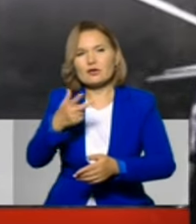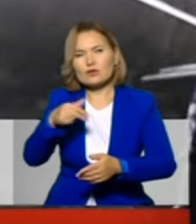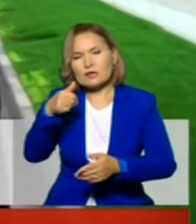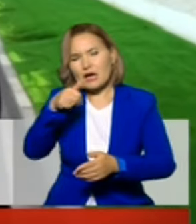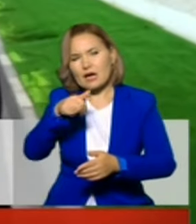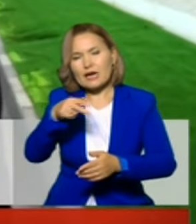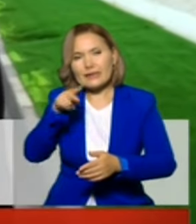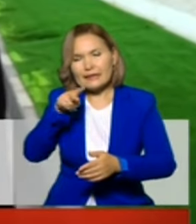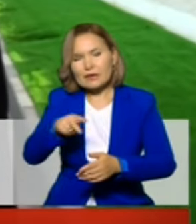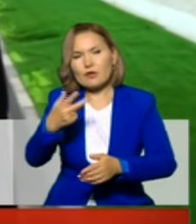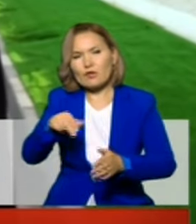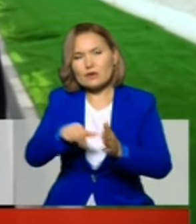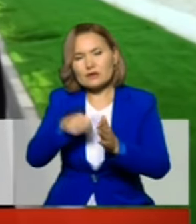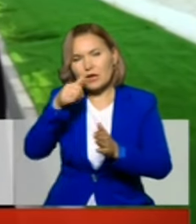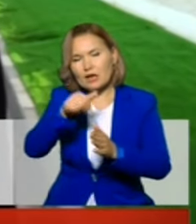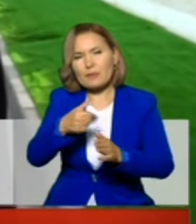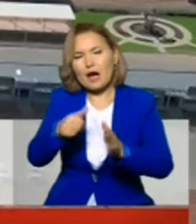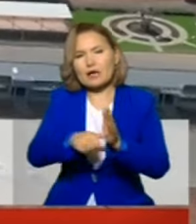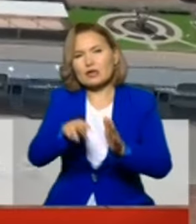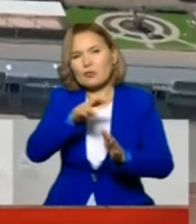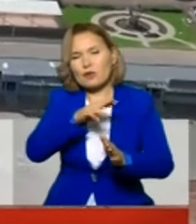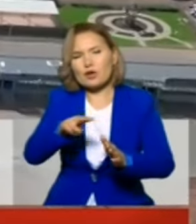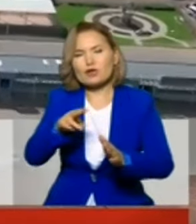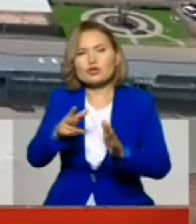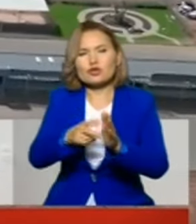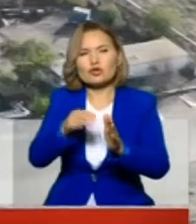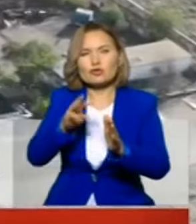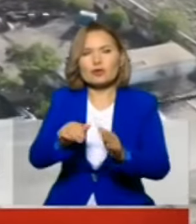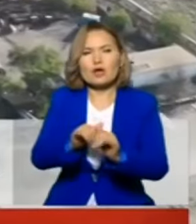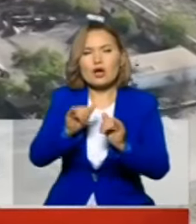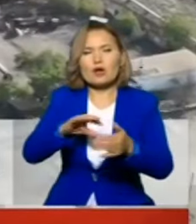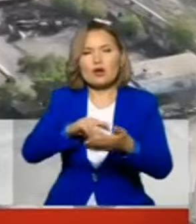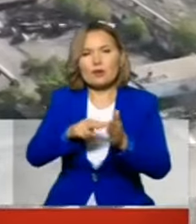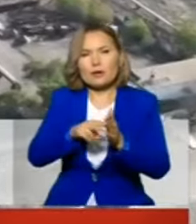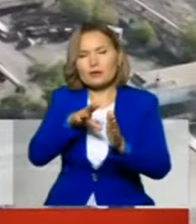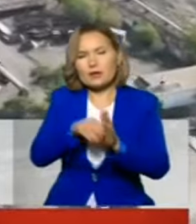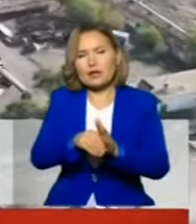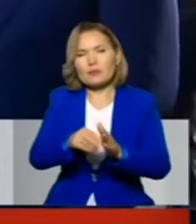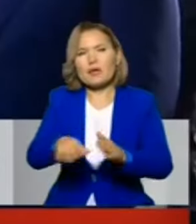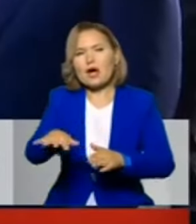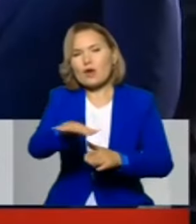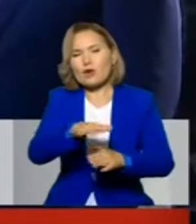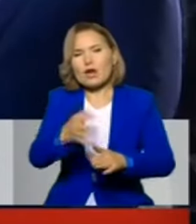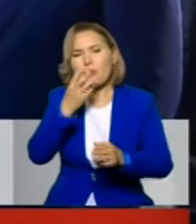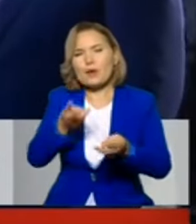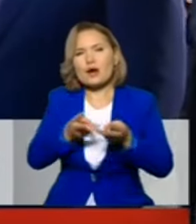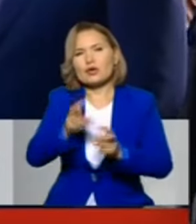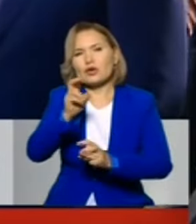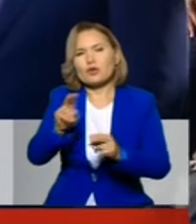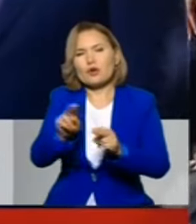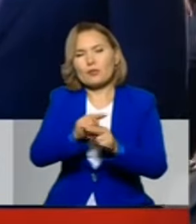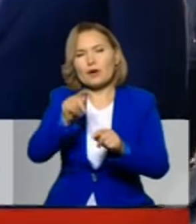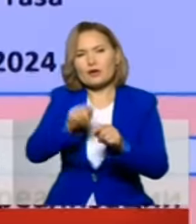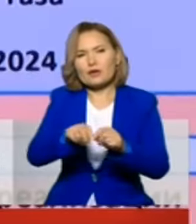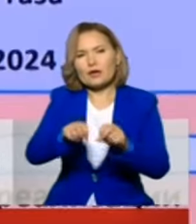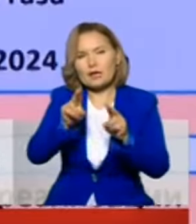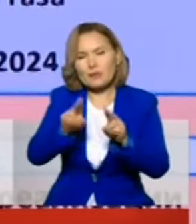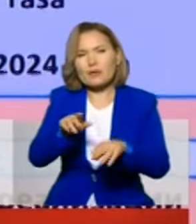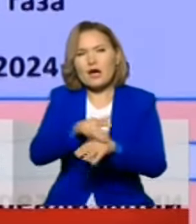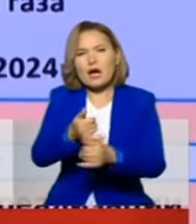жылы 6 миллион 800 тоннаға дейін өндіреді жылына. Олжас Бектенов өңірдің жылыту маусымына дайындығын тексеріп,